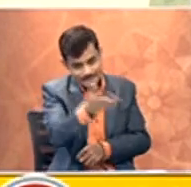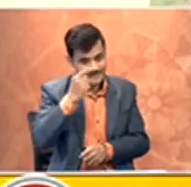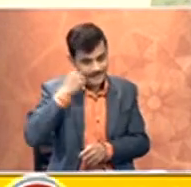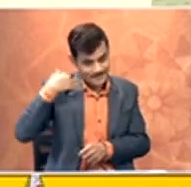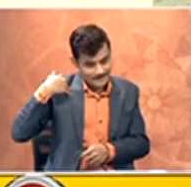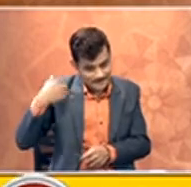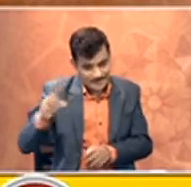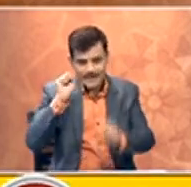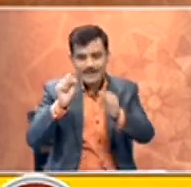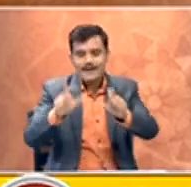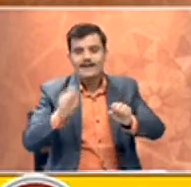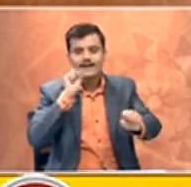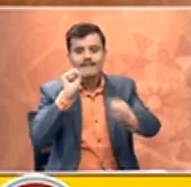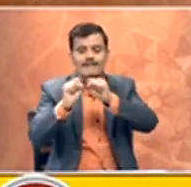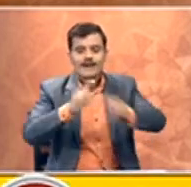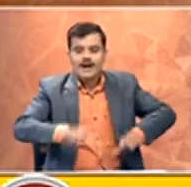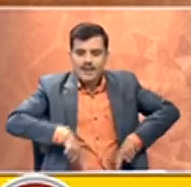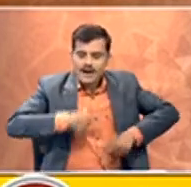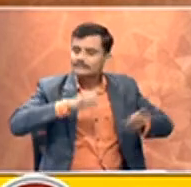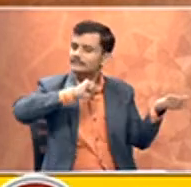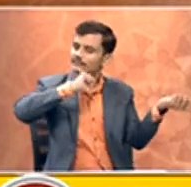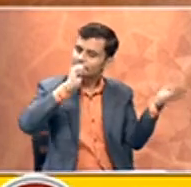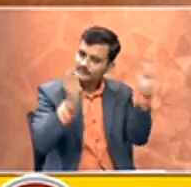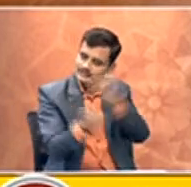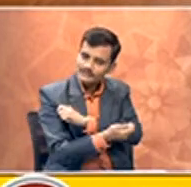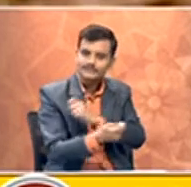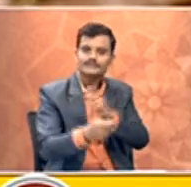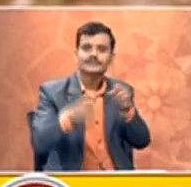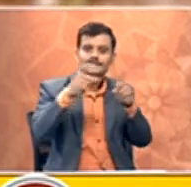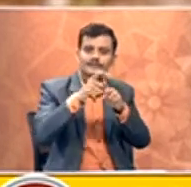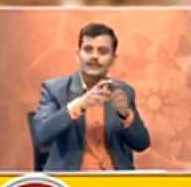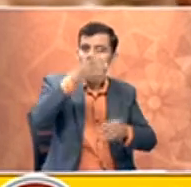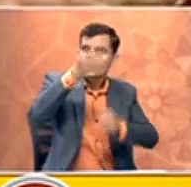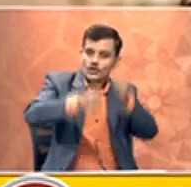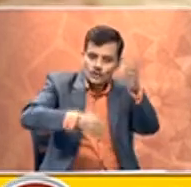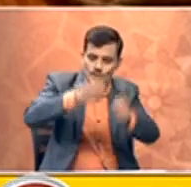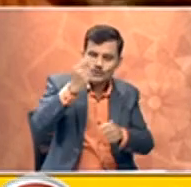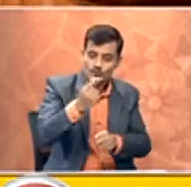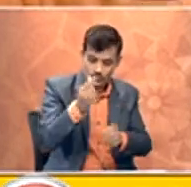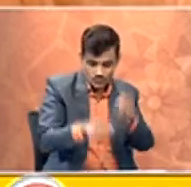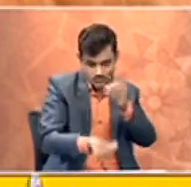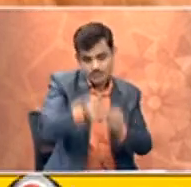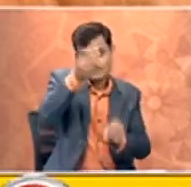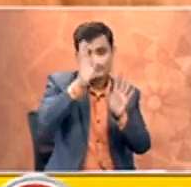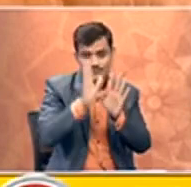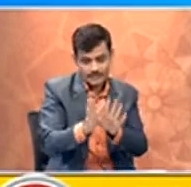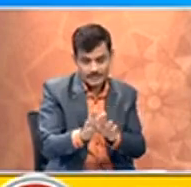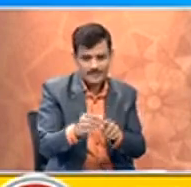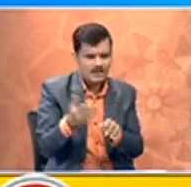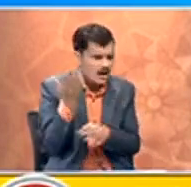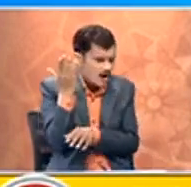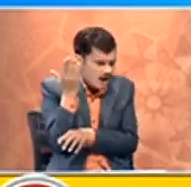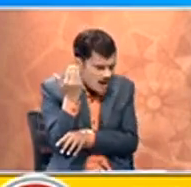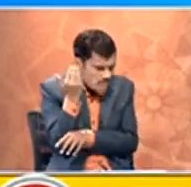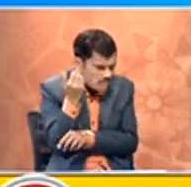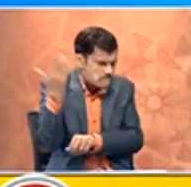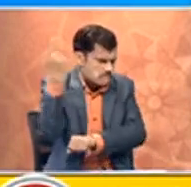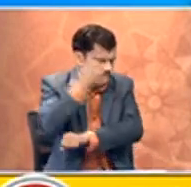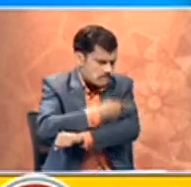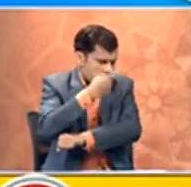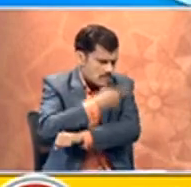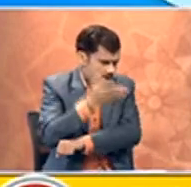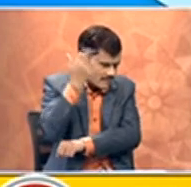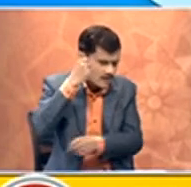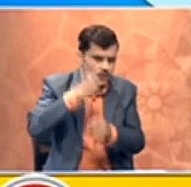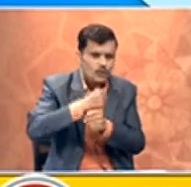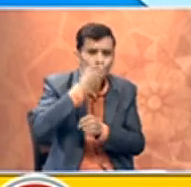जीवन में बड़ा परिवर्तन लाने में तो इसकी बहुत अहम भूमिका रही है। कुछ ही दिनों पहले मुझे